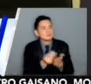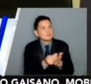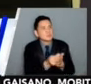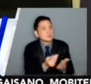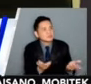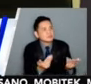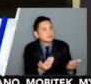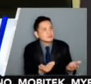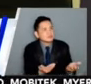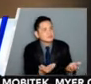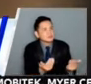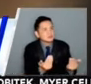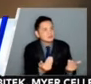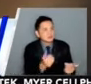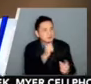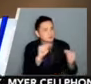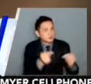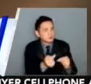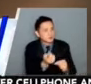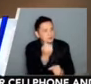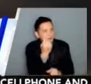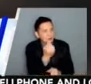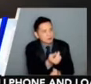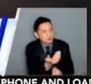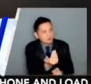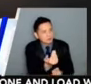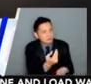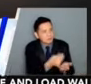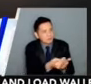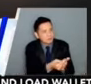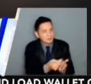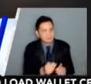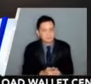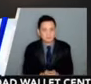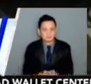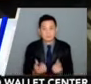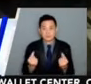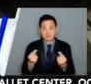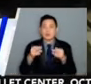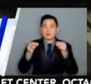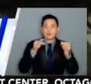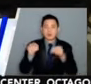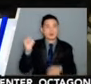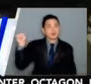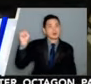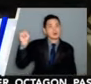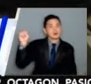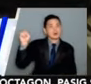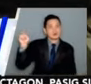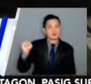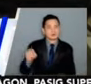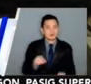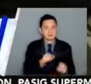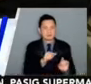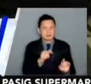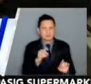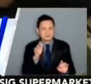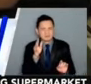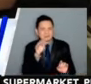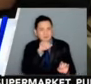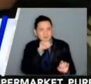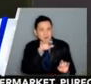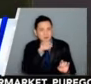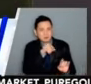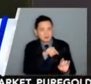kayo sasaktan, pero ilabas niyo lahat. Doon na raw hinalughog ng mga salari ng mga gamit sa bahay. Ang nanay ni Heidi, kinaladkad pa raw patungo sa